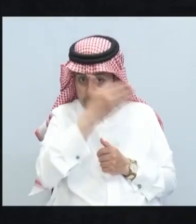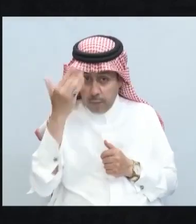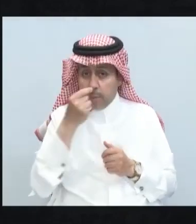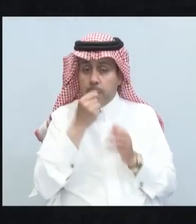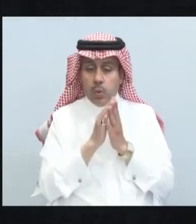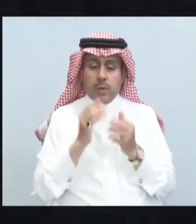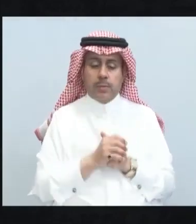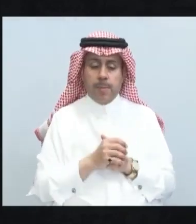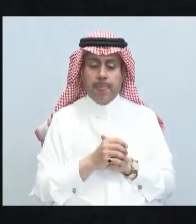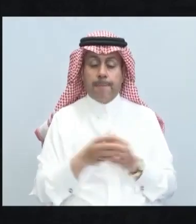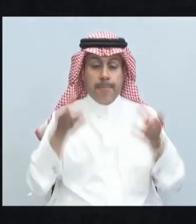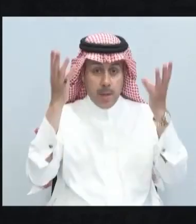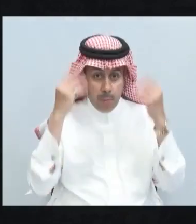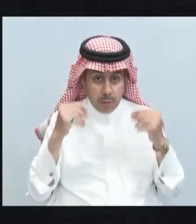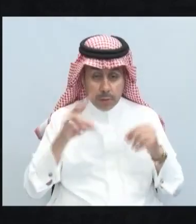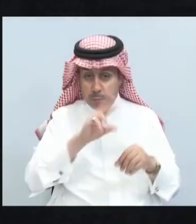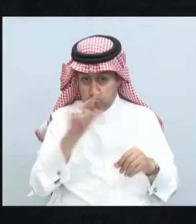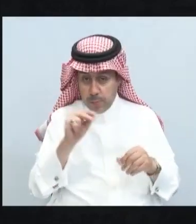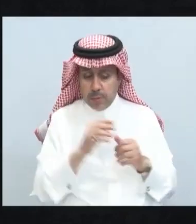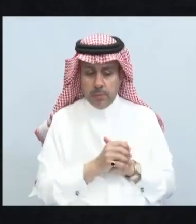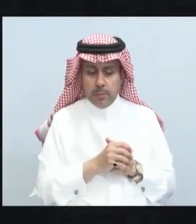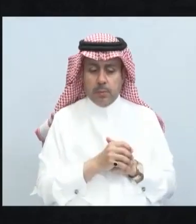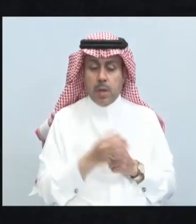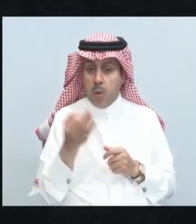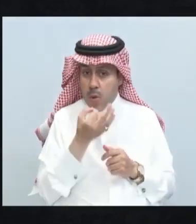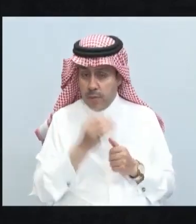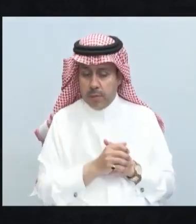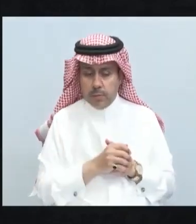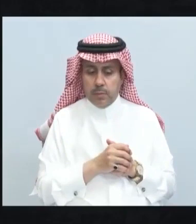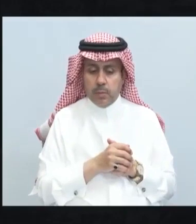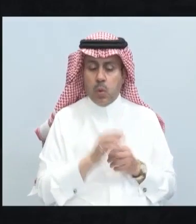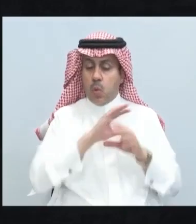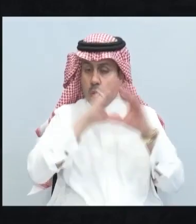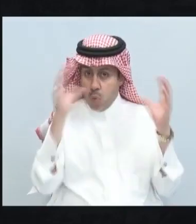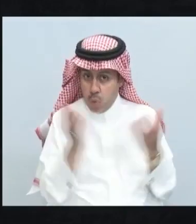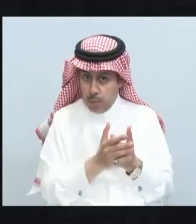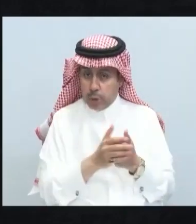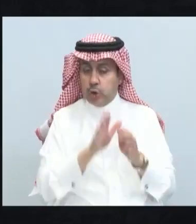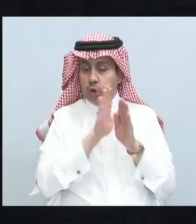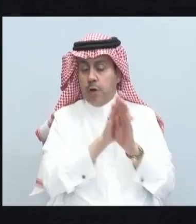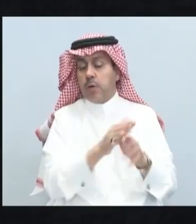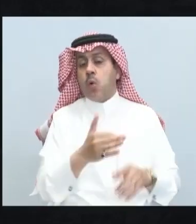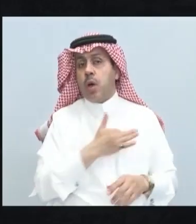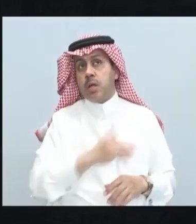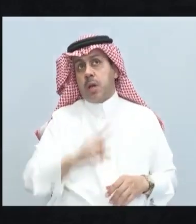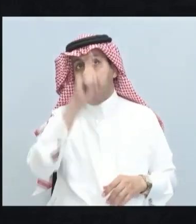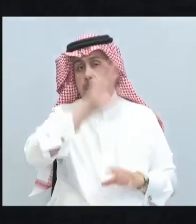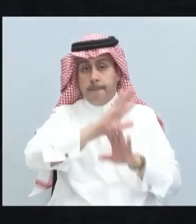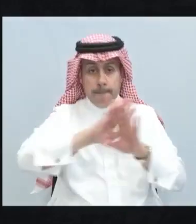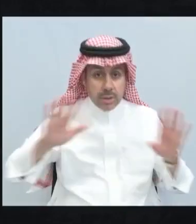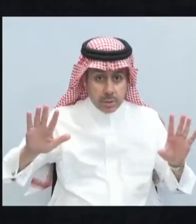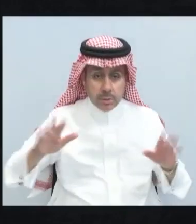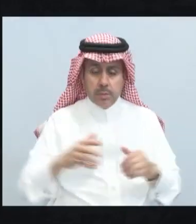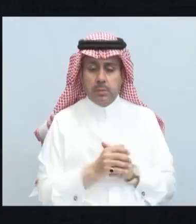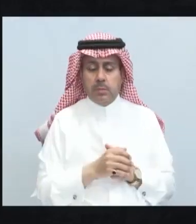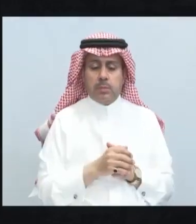القران ومعرفه متشابهه والفاظه كل ذلك يكون دافعه اخلاص القلب واخلاص العمل